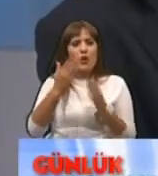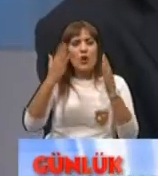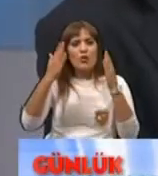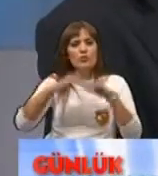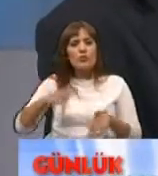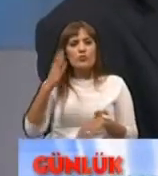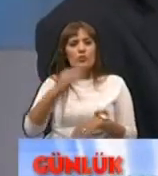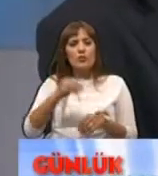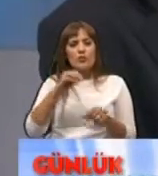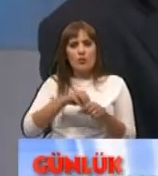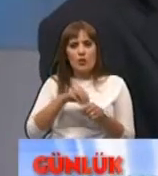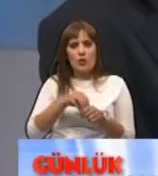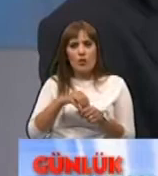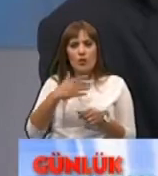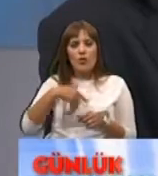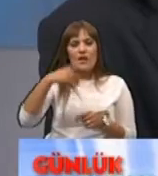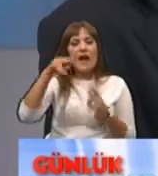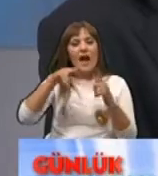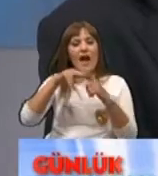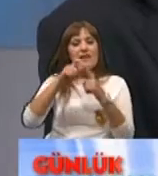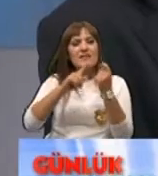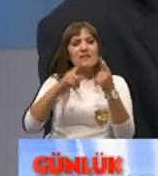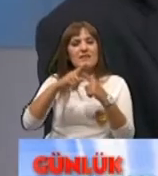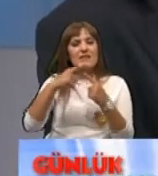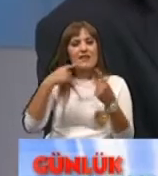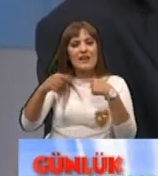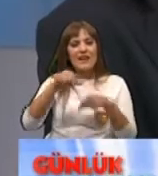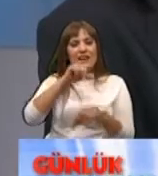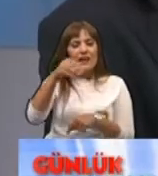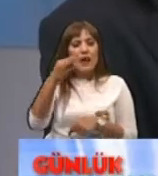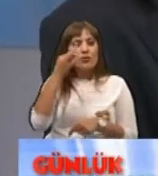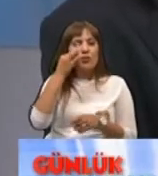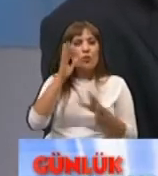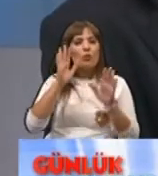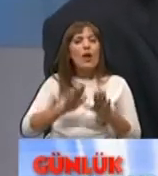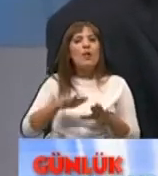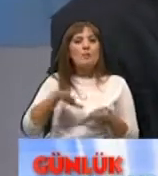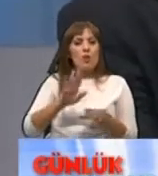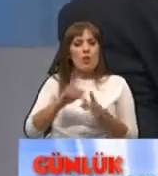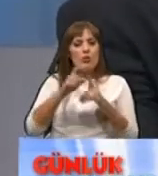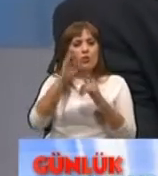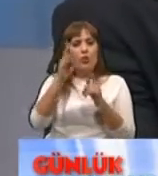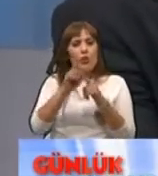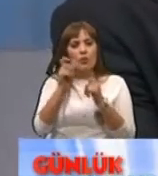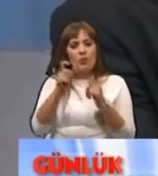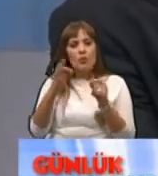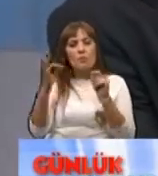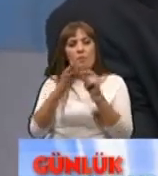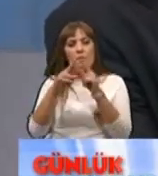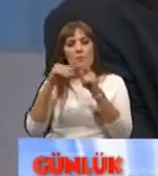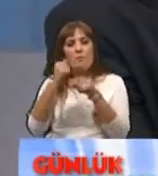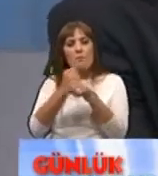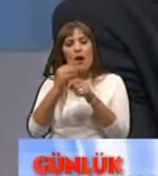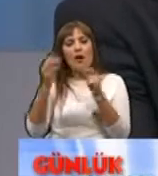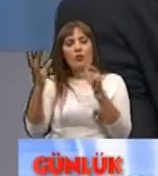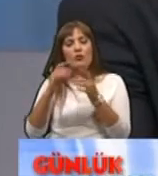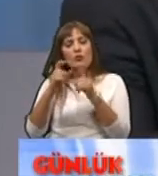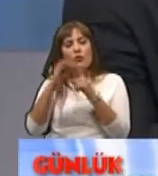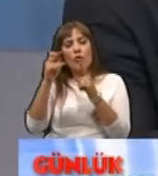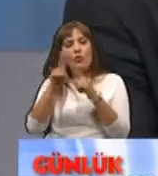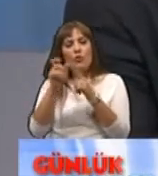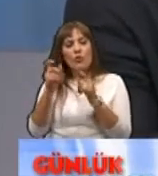oluyor. Kollajen ve hiyaluronik asit miktarı yağ dokusu kalmıyor. Öyle değil mi? Bir bağ dokusundaki proteinler azalma oluyor ve